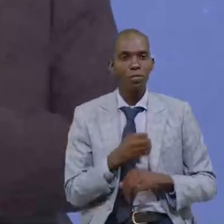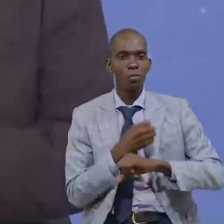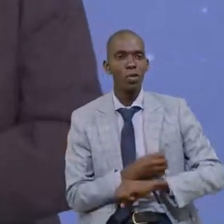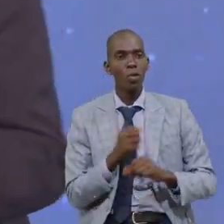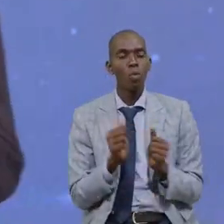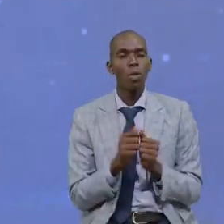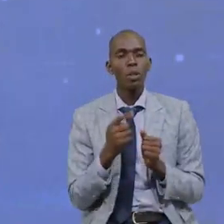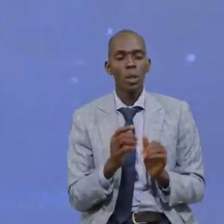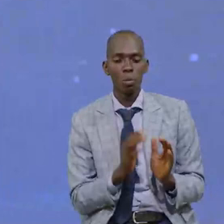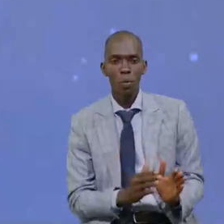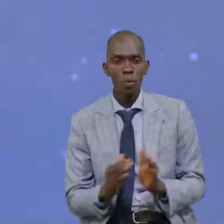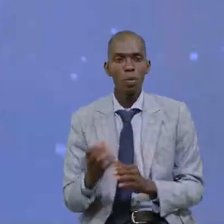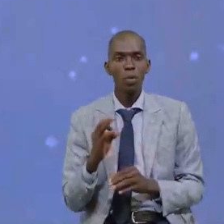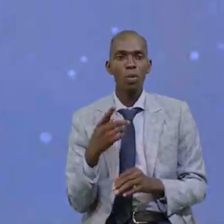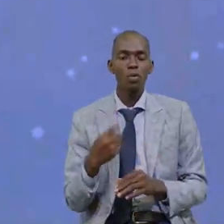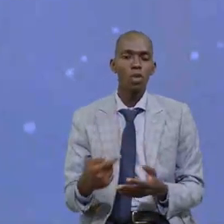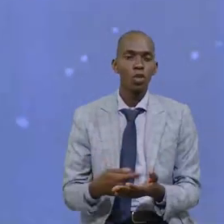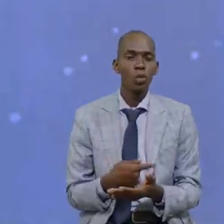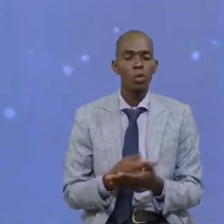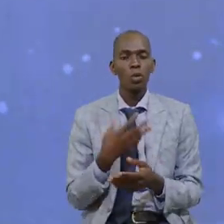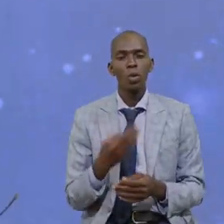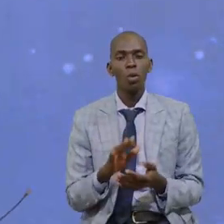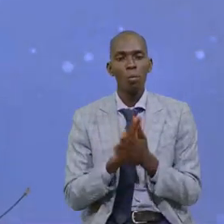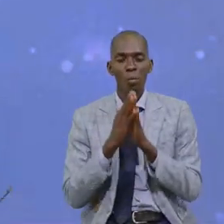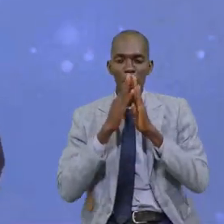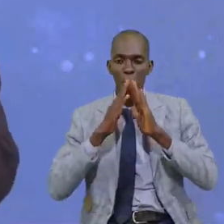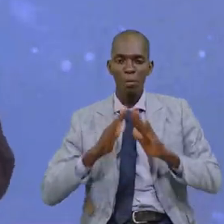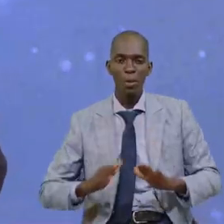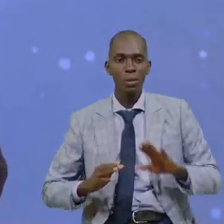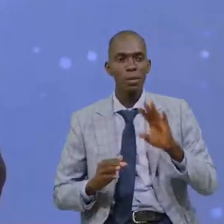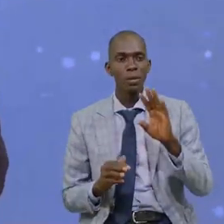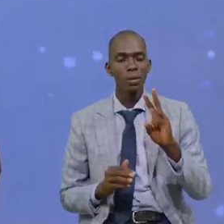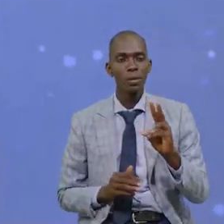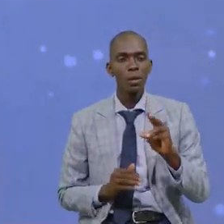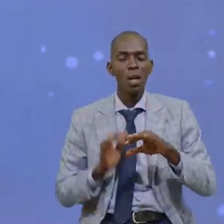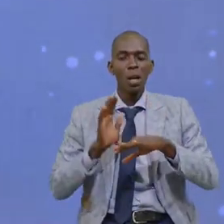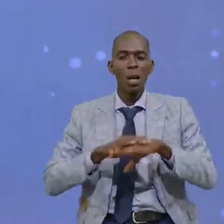à vos pieds le zèle que donne l'évangile de paix.